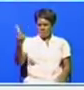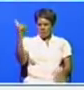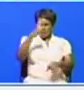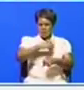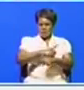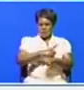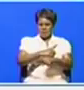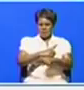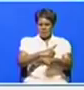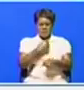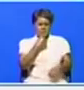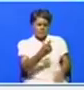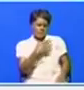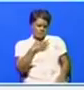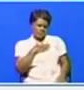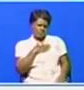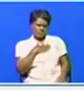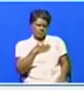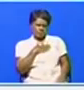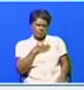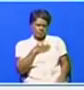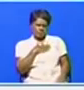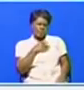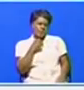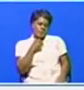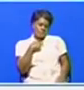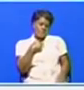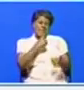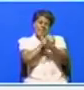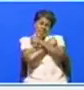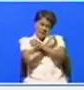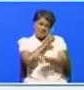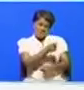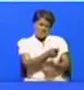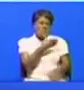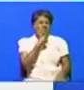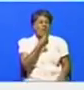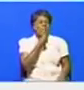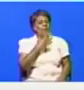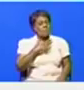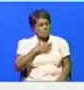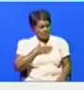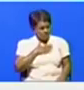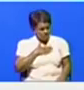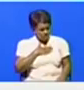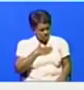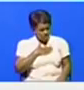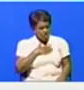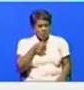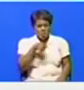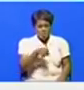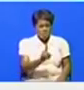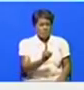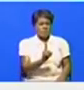tu kwenye bedroom akaniambia nakupenda vilivyuko kama baba yangu. Na kitu